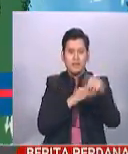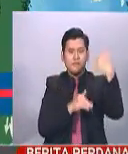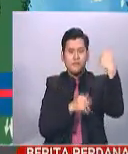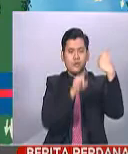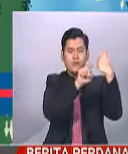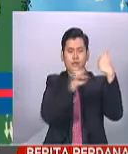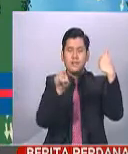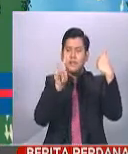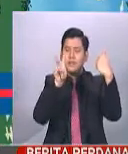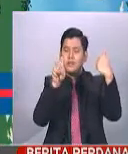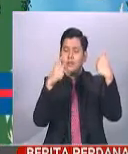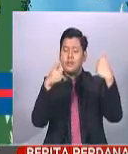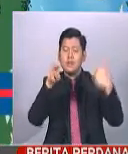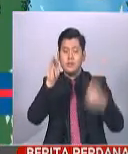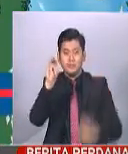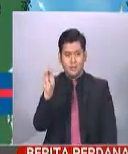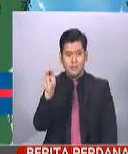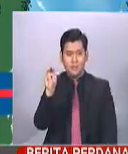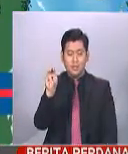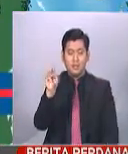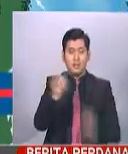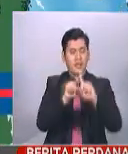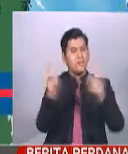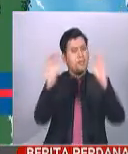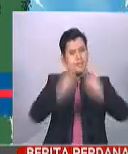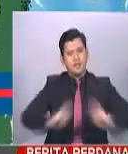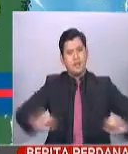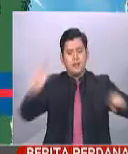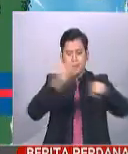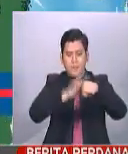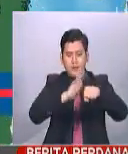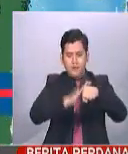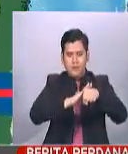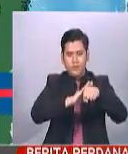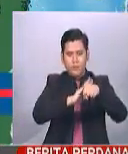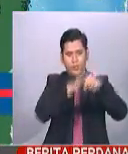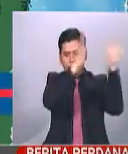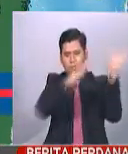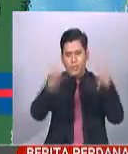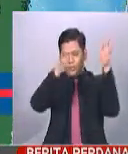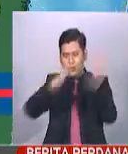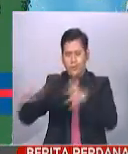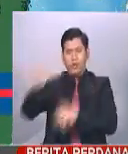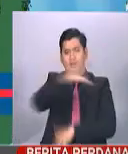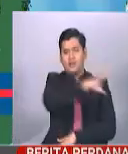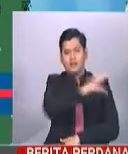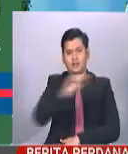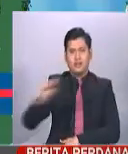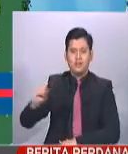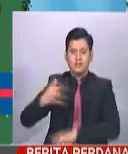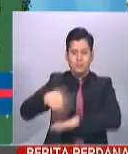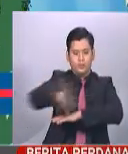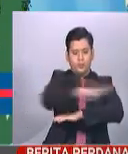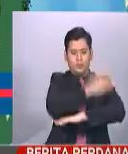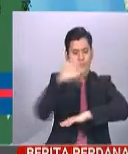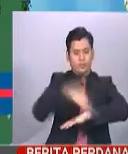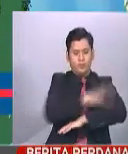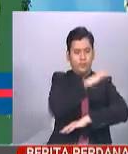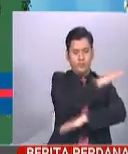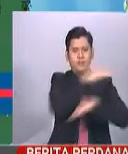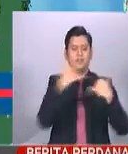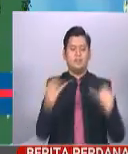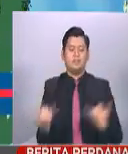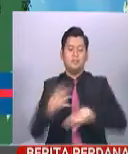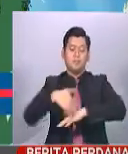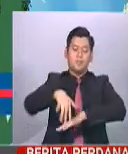20 kilometer sejam namun begitu tiada sebarang amalnya the print kain kencang dalam Blora yang dikeluarkan oleh jabatan buat ketika ini dan keadaan